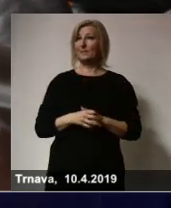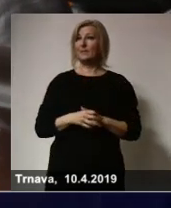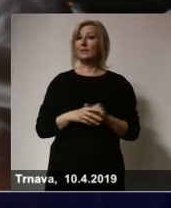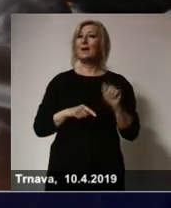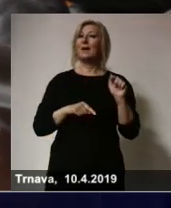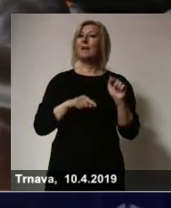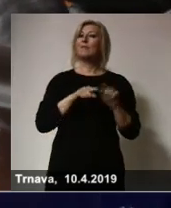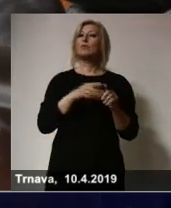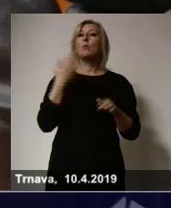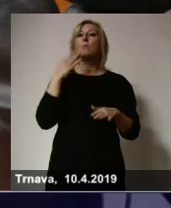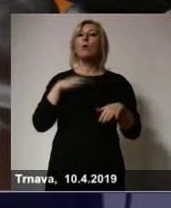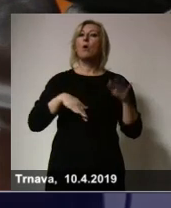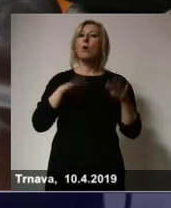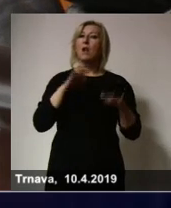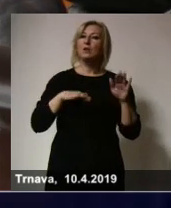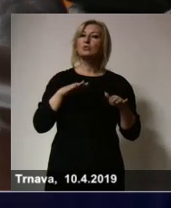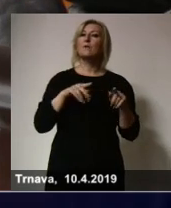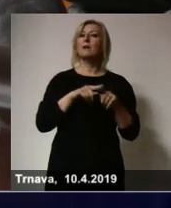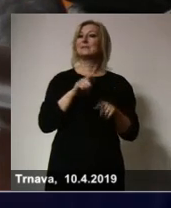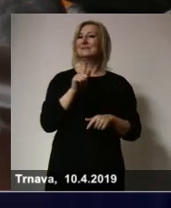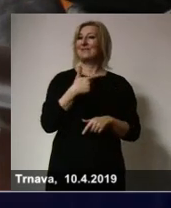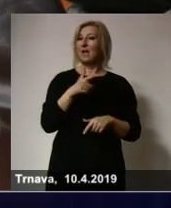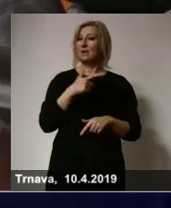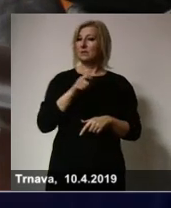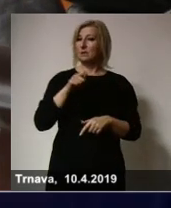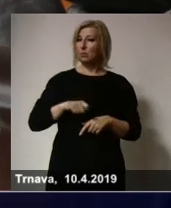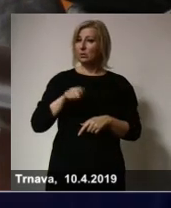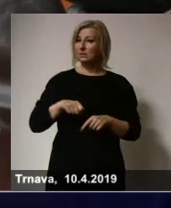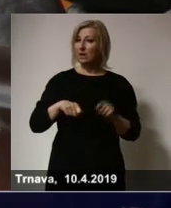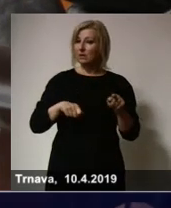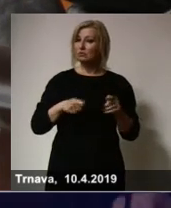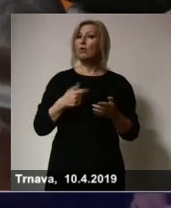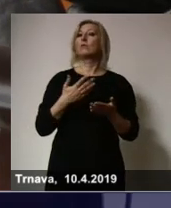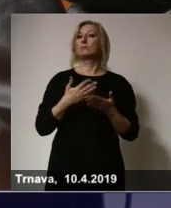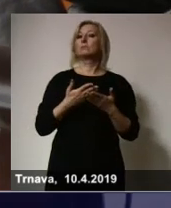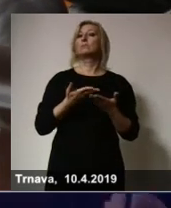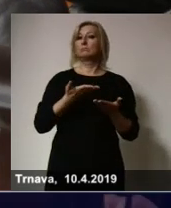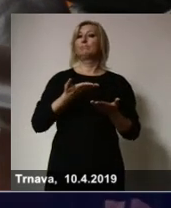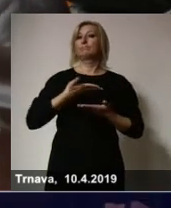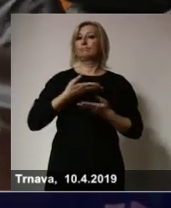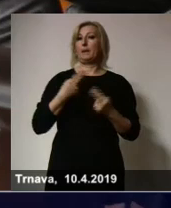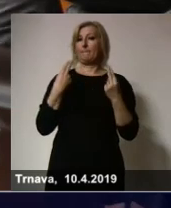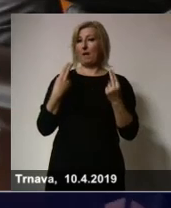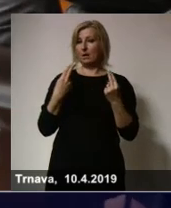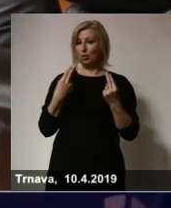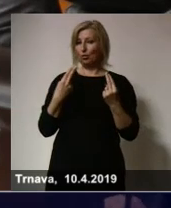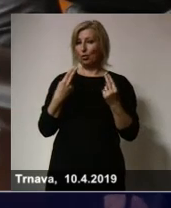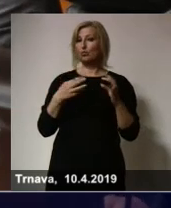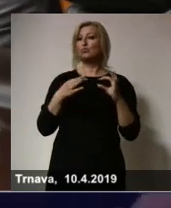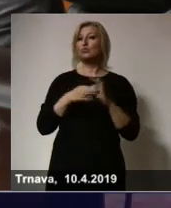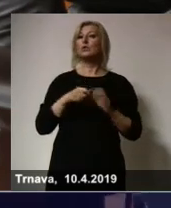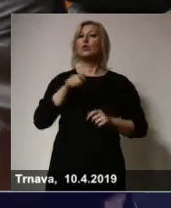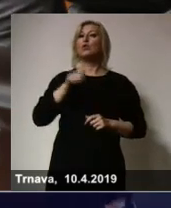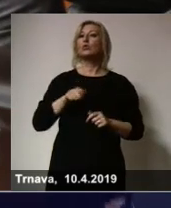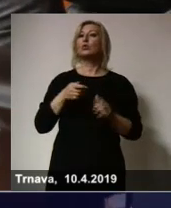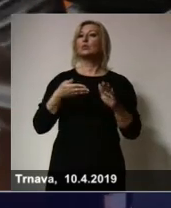rozumného hlasovania, rozumného prístupu vás poslancov sme dostali do majetku na základe rozhodnutia